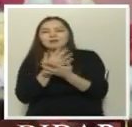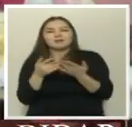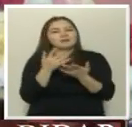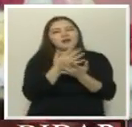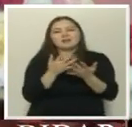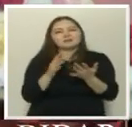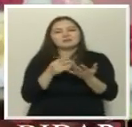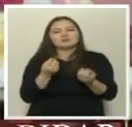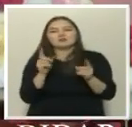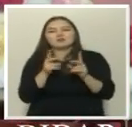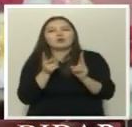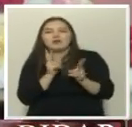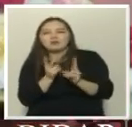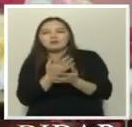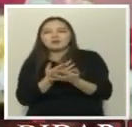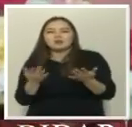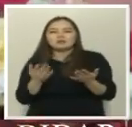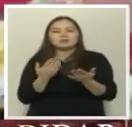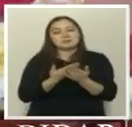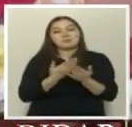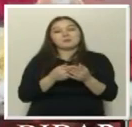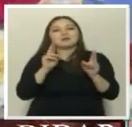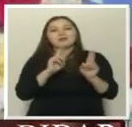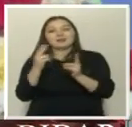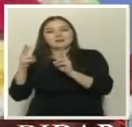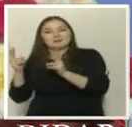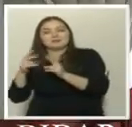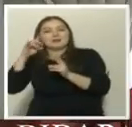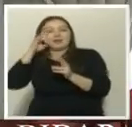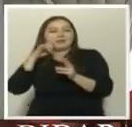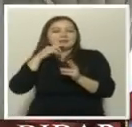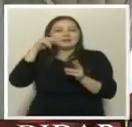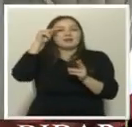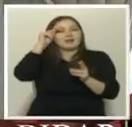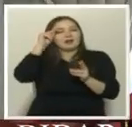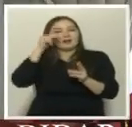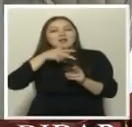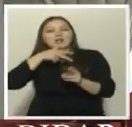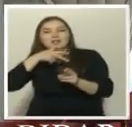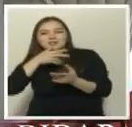исполнили казахские, корейские и татарские танцы в здании шоу талантов.